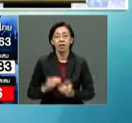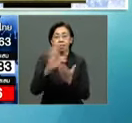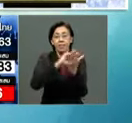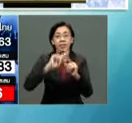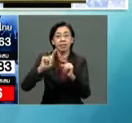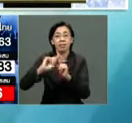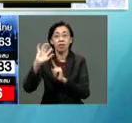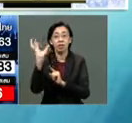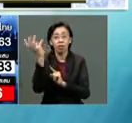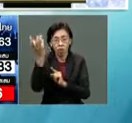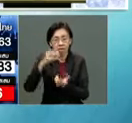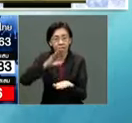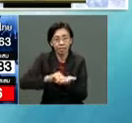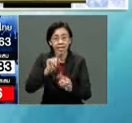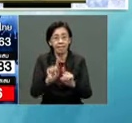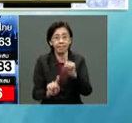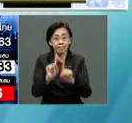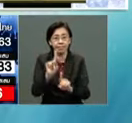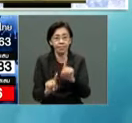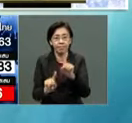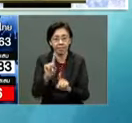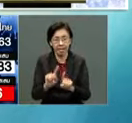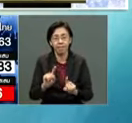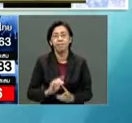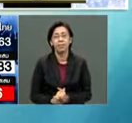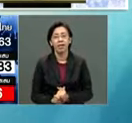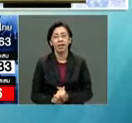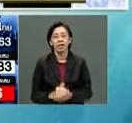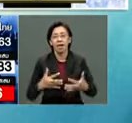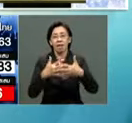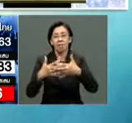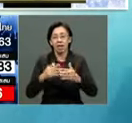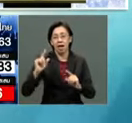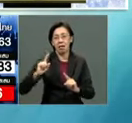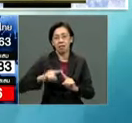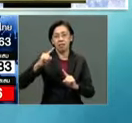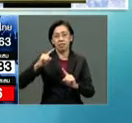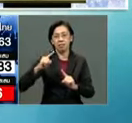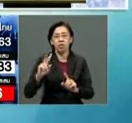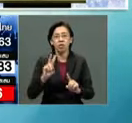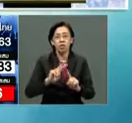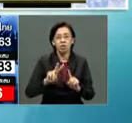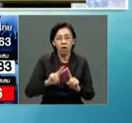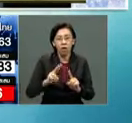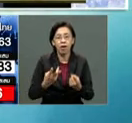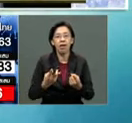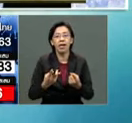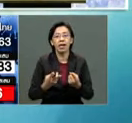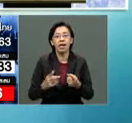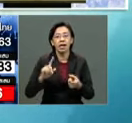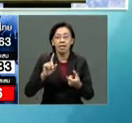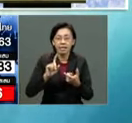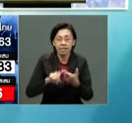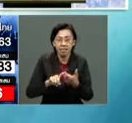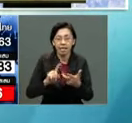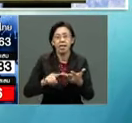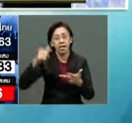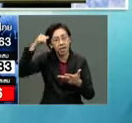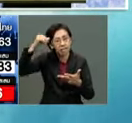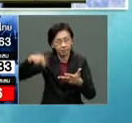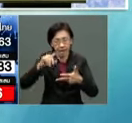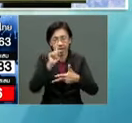นะครับจาก Worldometer นะครับก็สหรัฐอเมริกายังเป็นอันดับที่1นะครับรัสเซียสเปน2 3มานะครับผม